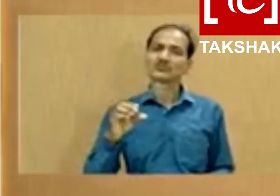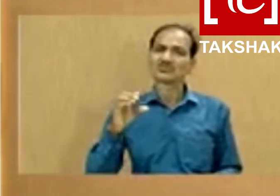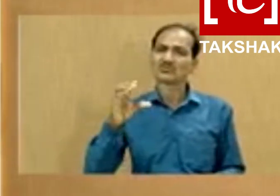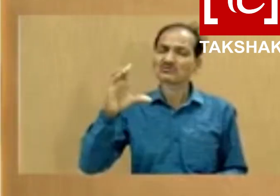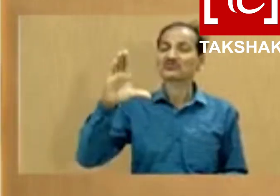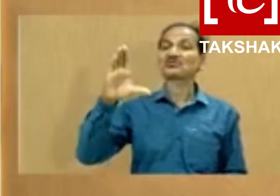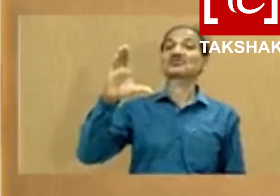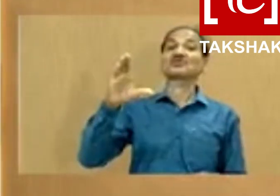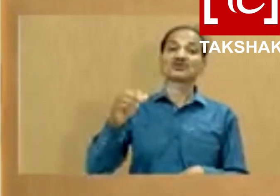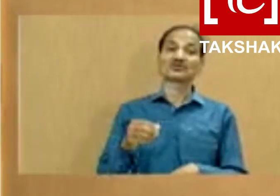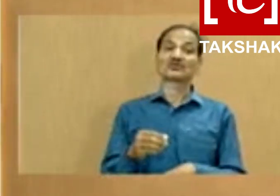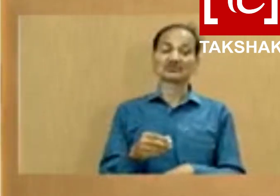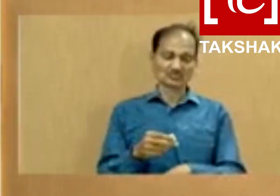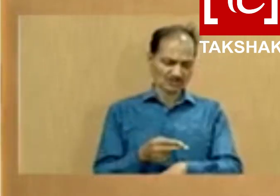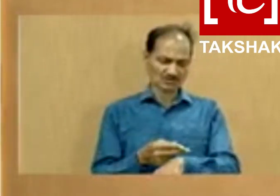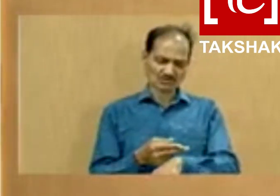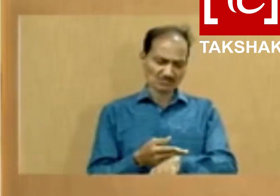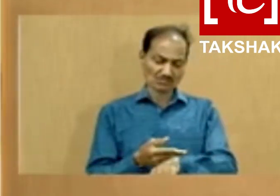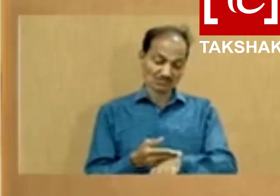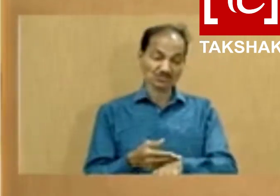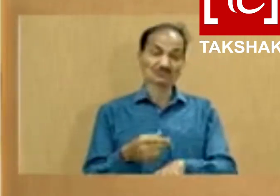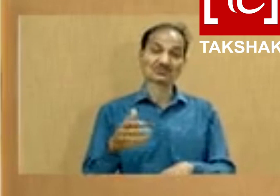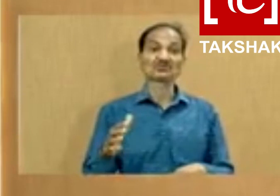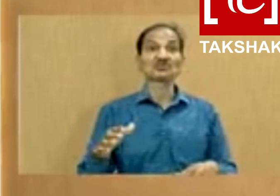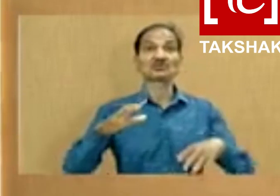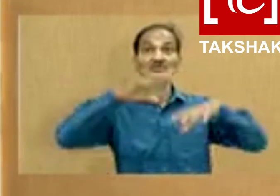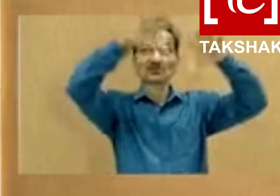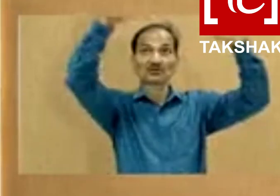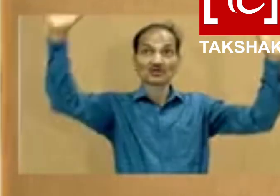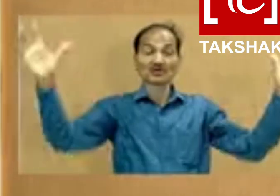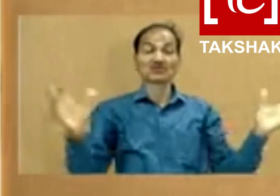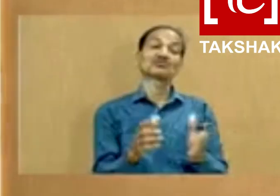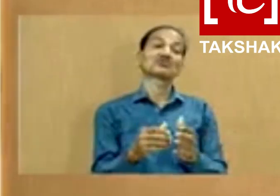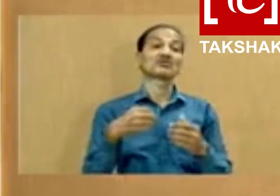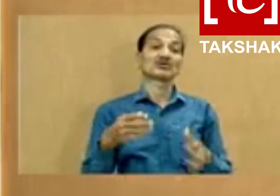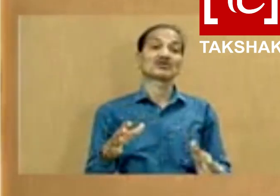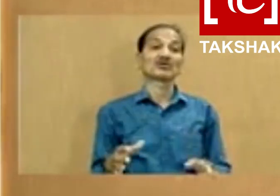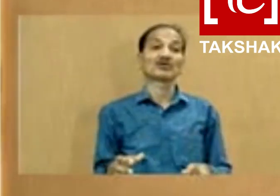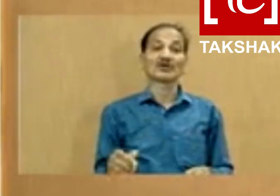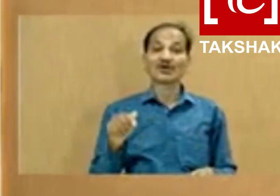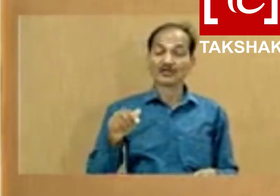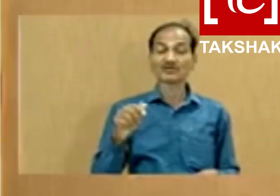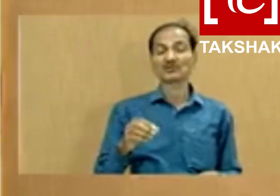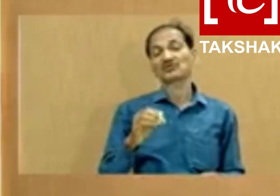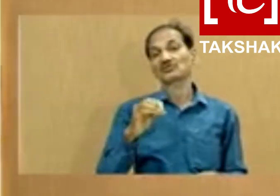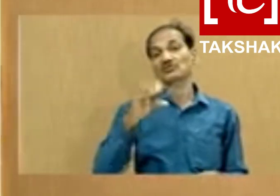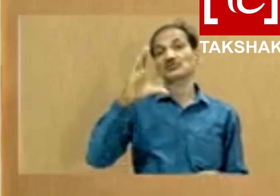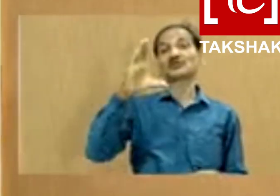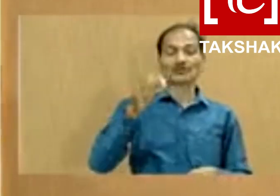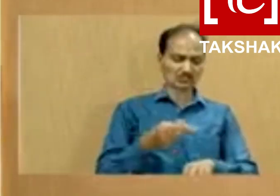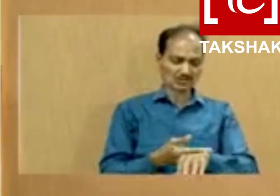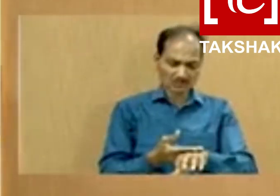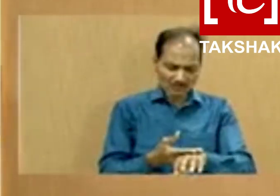ଯାହାଙ୍କ ଯଦି କଥା ଆମେ ଭାବିବା, ଆଉ ଅଧିକ ଯିଏ ଆକ୍ରାନ୍ତ ହୋଇଛନ୍ତି ଆଜି ସୁଦ୍ଧା, ସିଏ